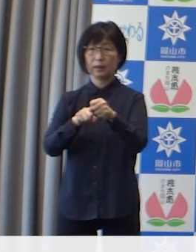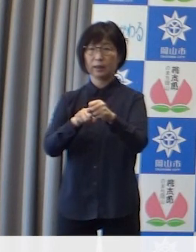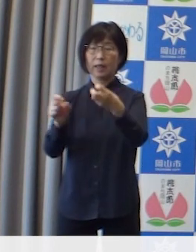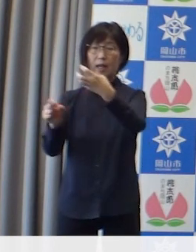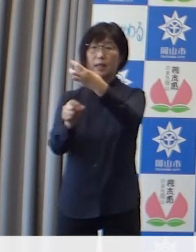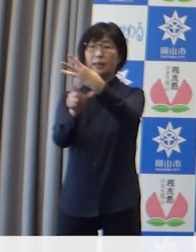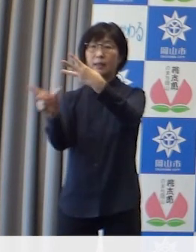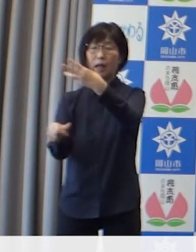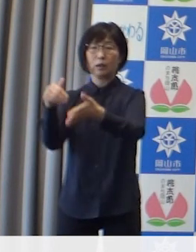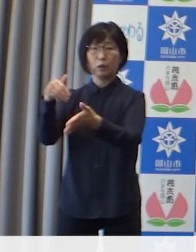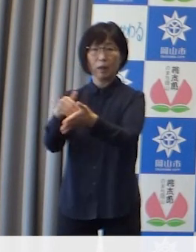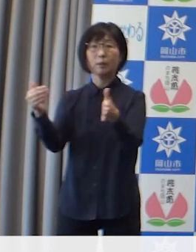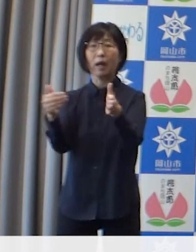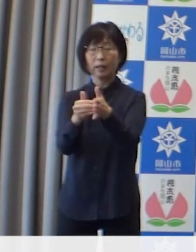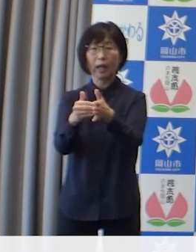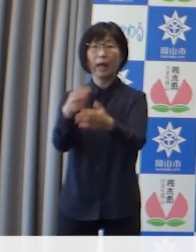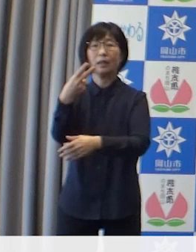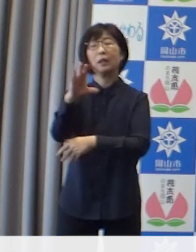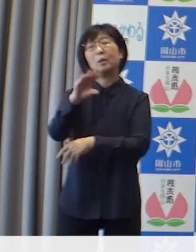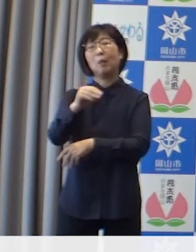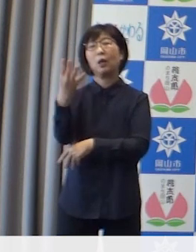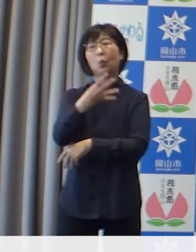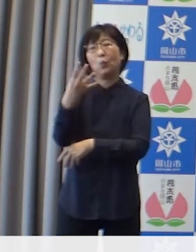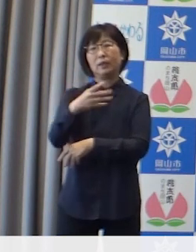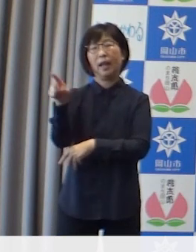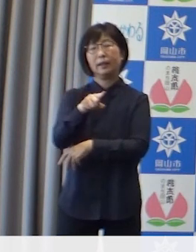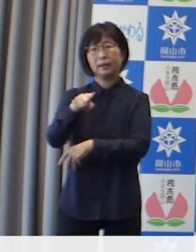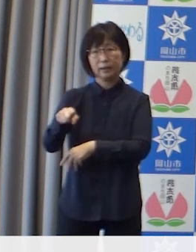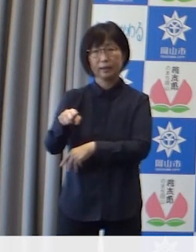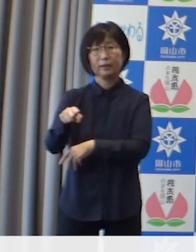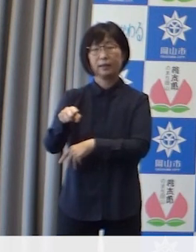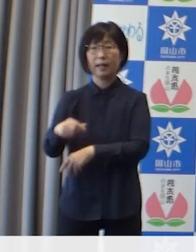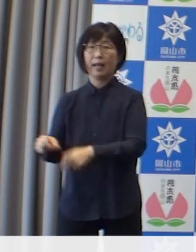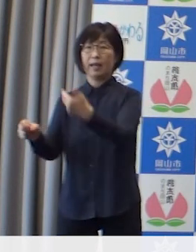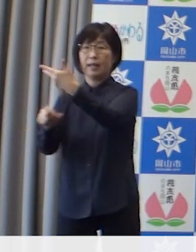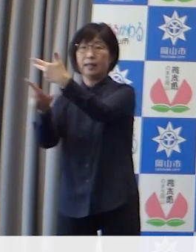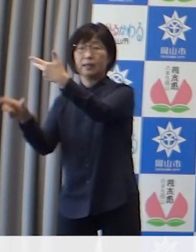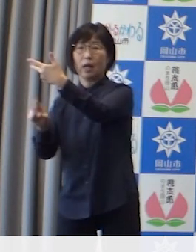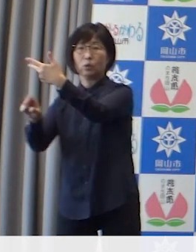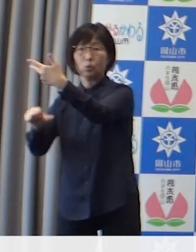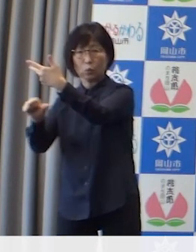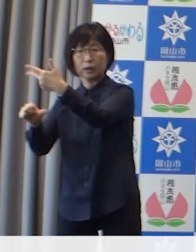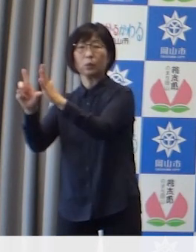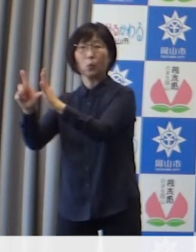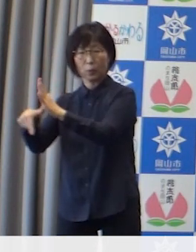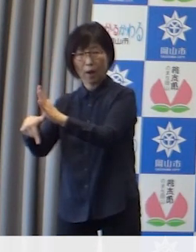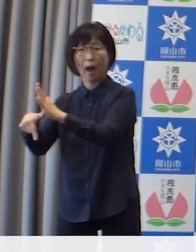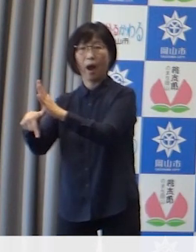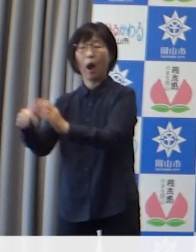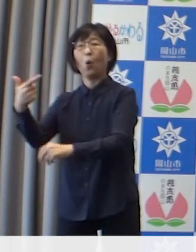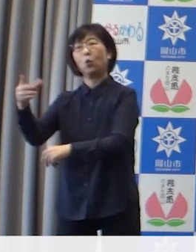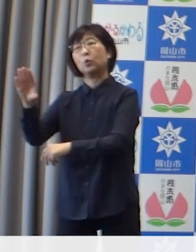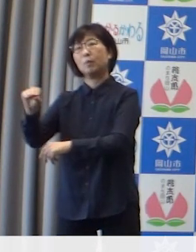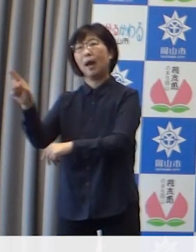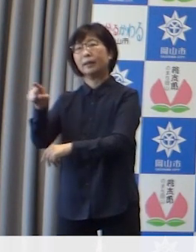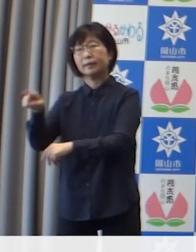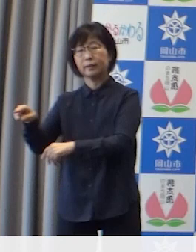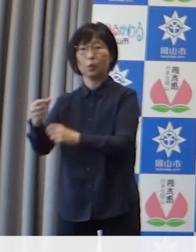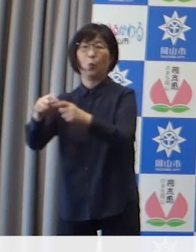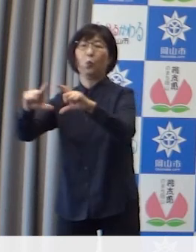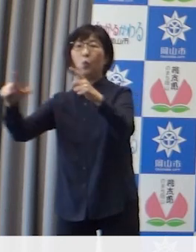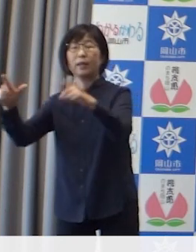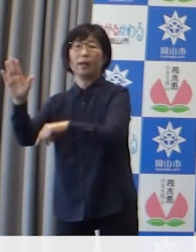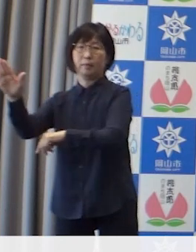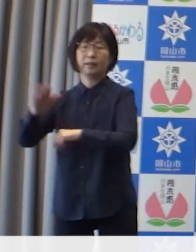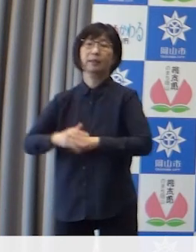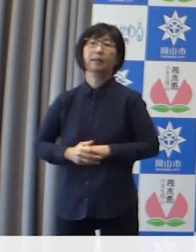3月末で2万4000人から7月15日時点で6万人に増え